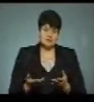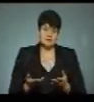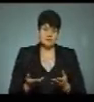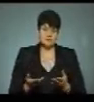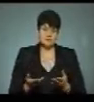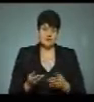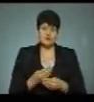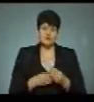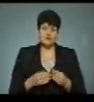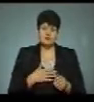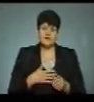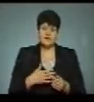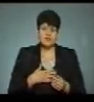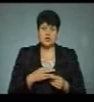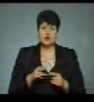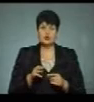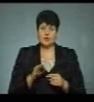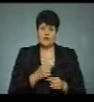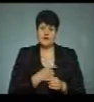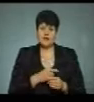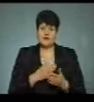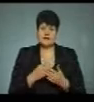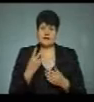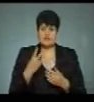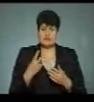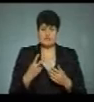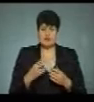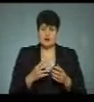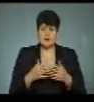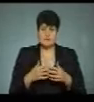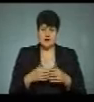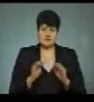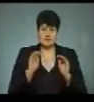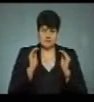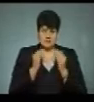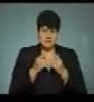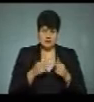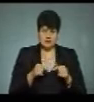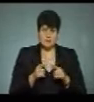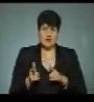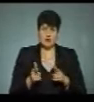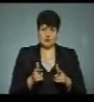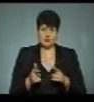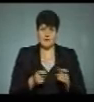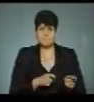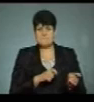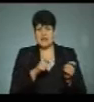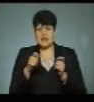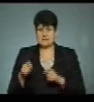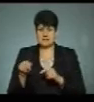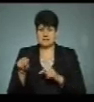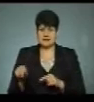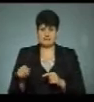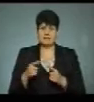необхідність в штучній вентиляції, то в лікарні є 2 апарати штучної вентиляції в реанімаційному відділенні, ми готові перемістити їх в